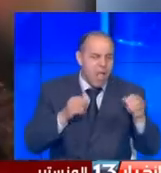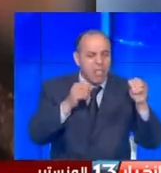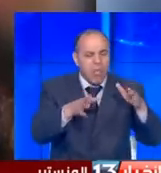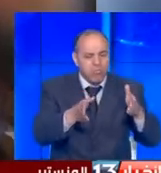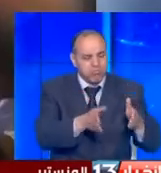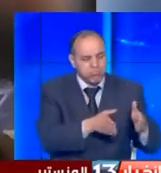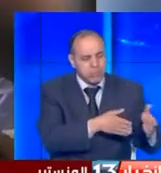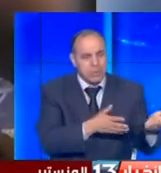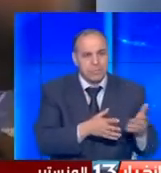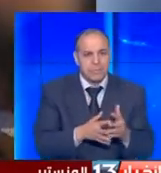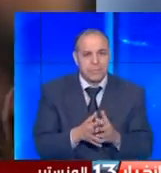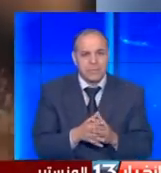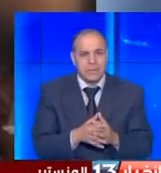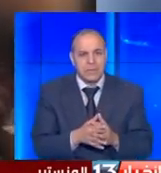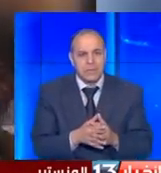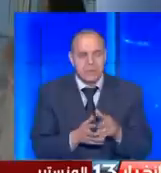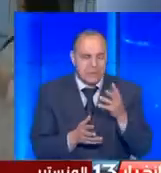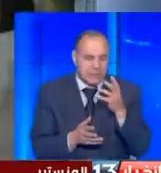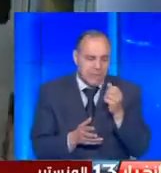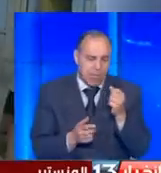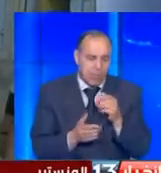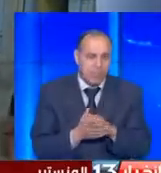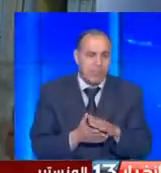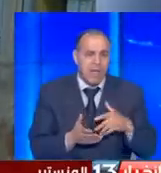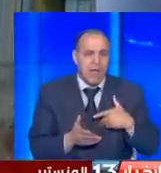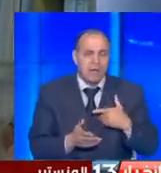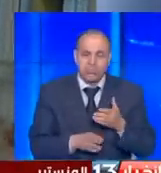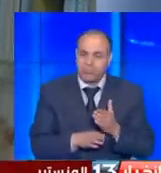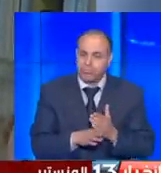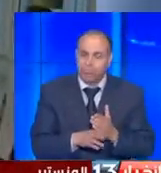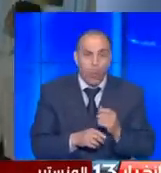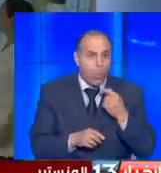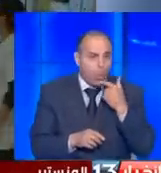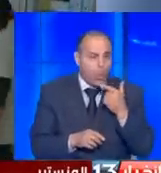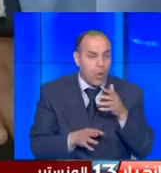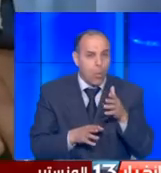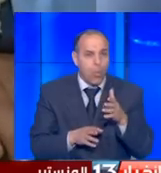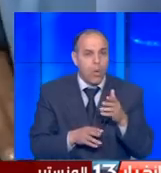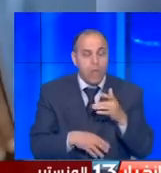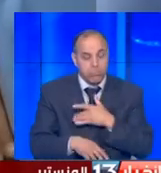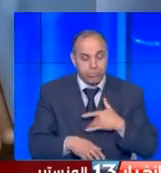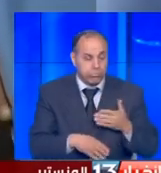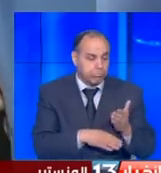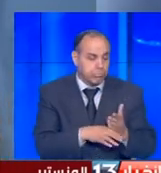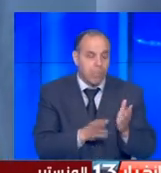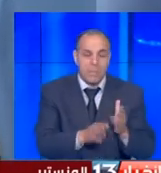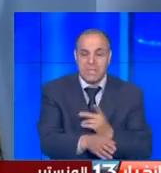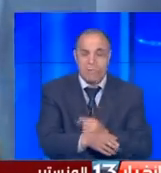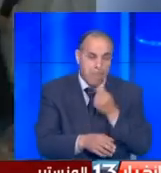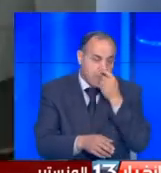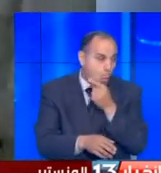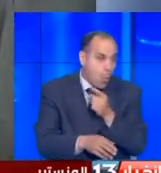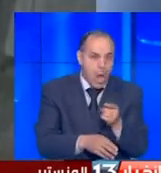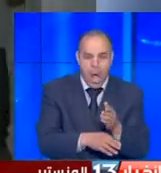ملوح، وهم في حالة. حالة من التأهب والاستنفار عاشت على وقعها الإطارات الصحية بكل من مستشفيات فاطمة بريب